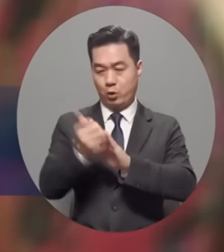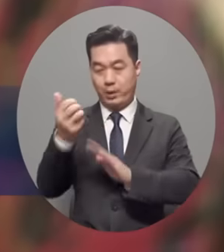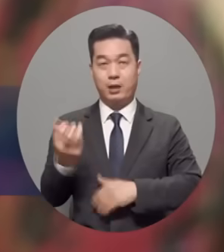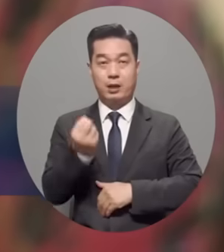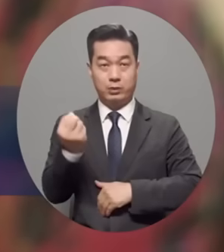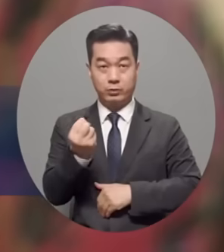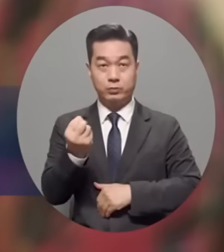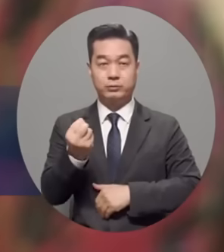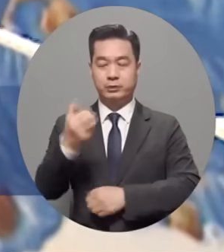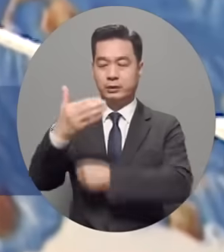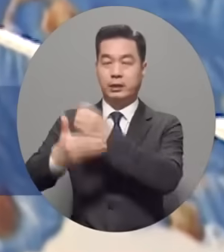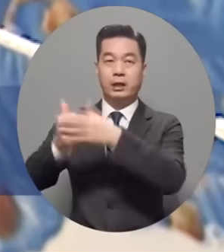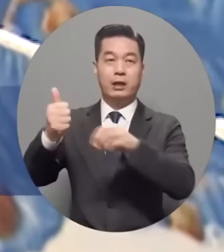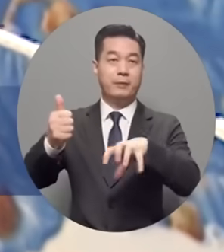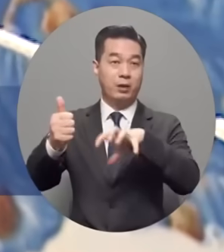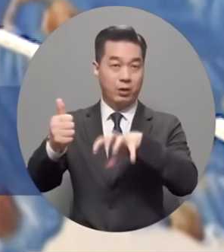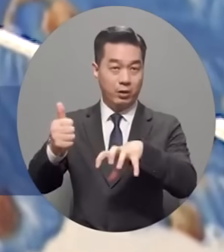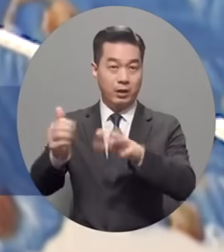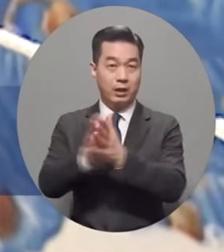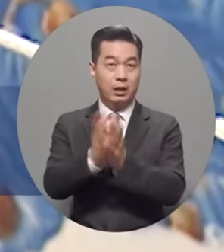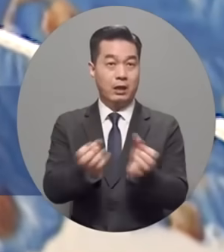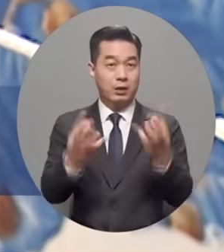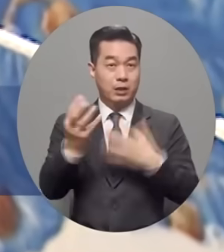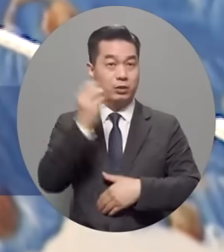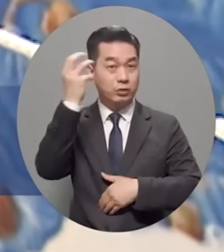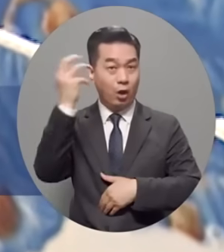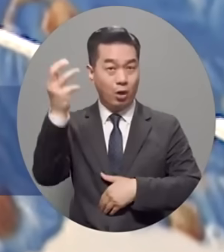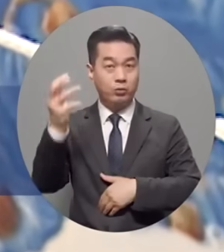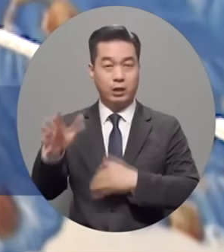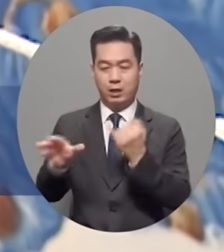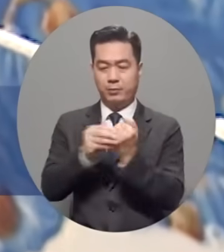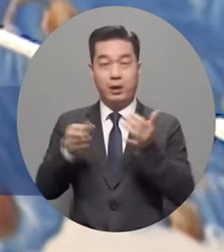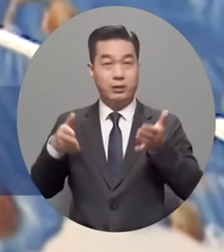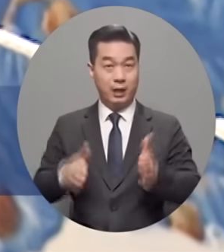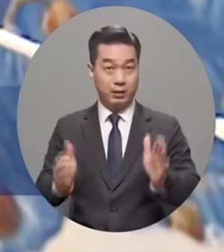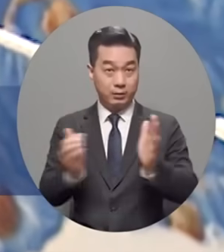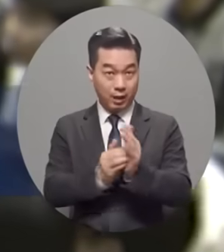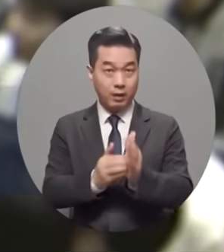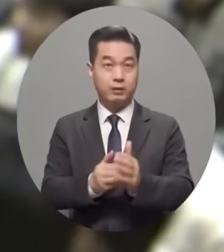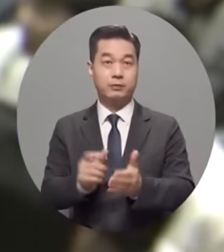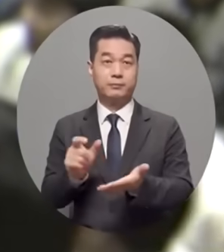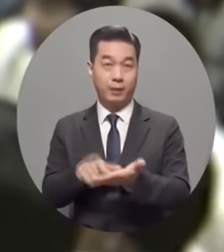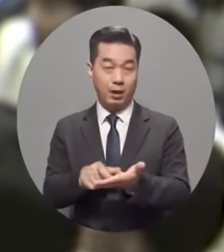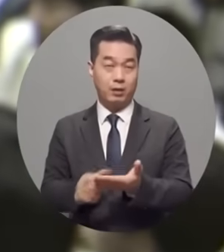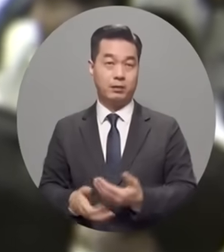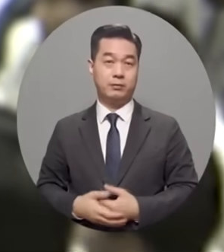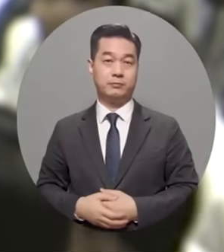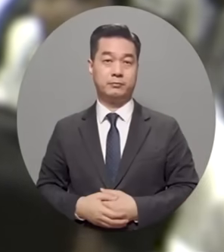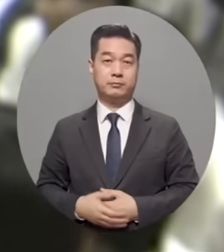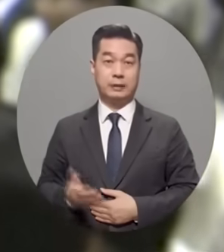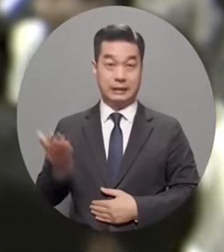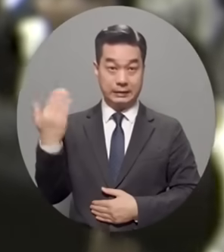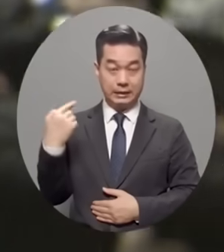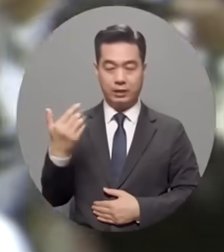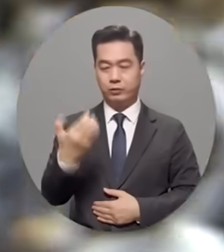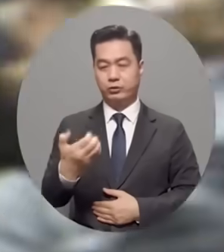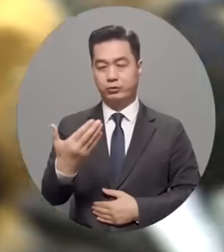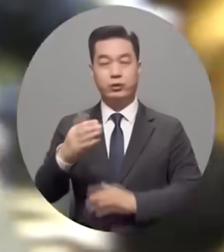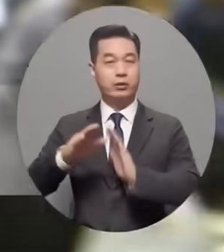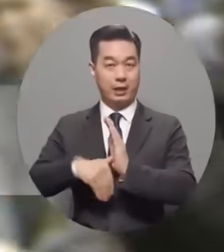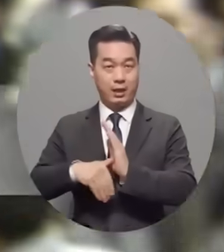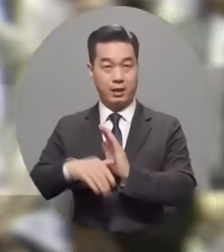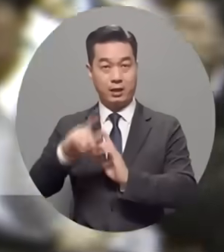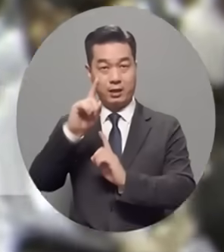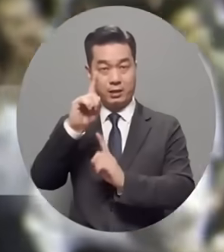가지고 하나님의 뜻을 하나님의 성령으로 이렇게 되어 나셨다 했고 지난 99년에는 이 목사의